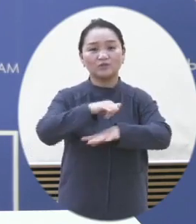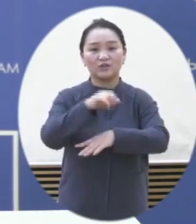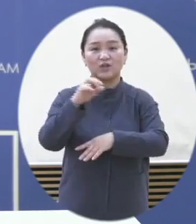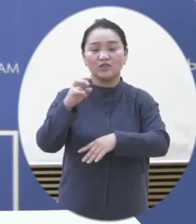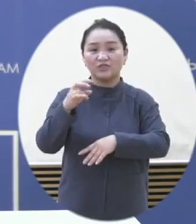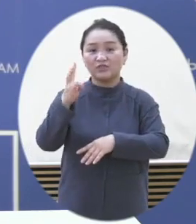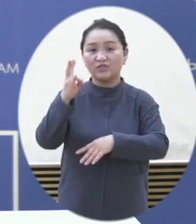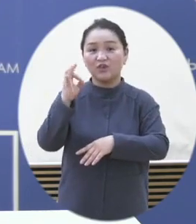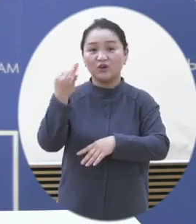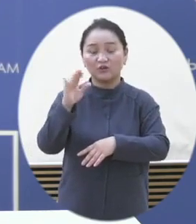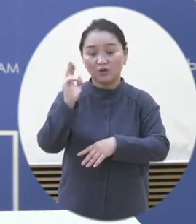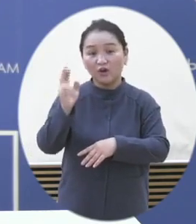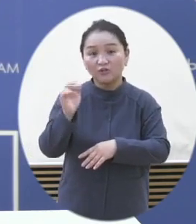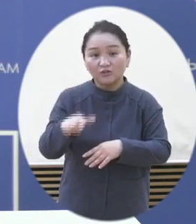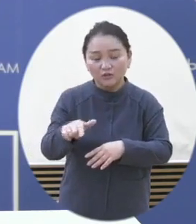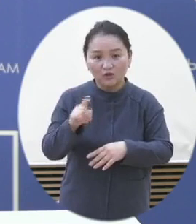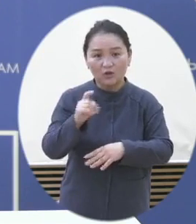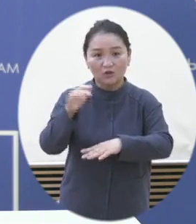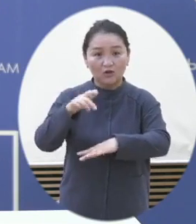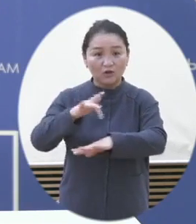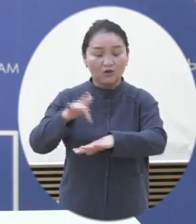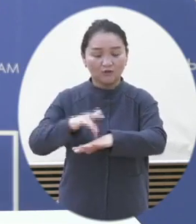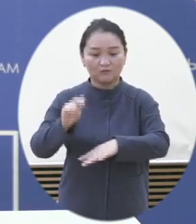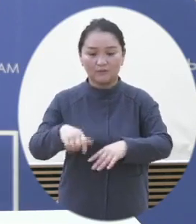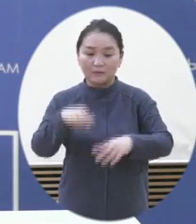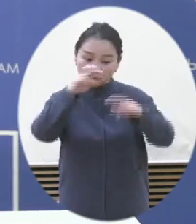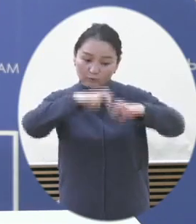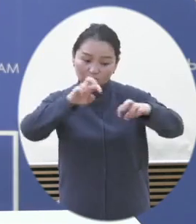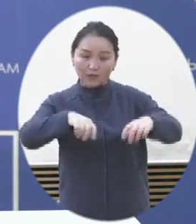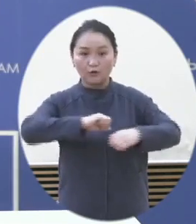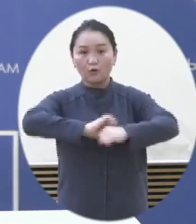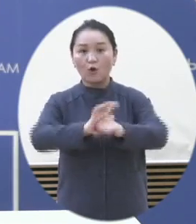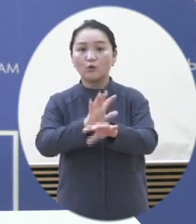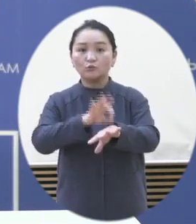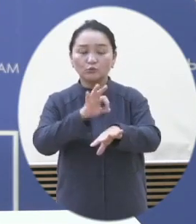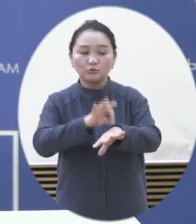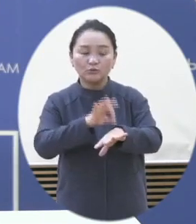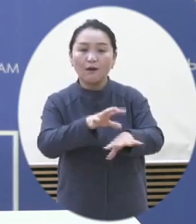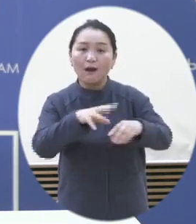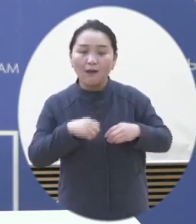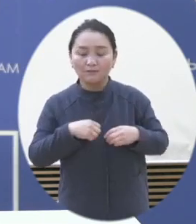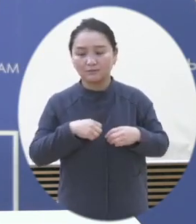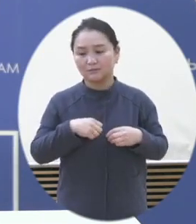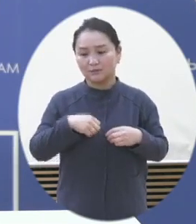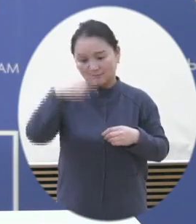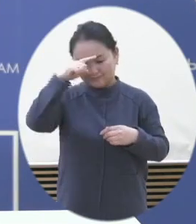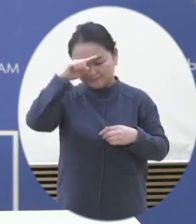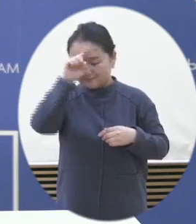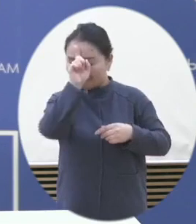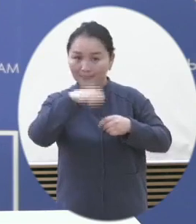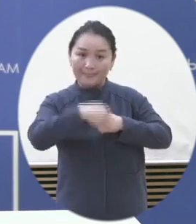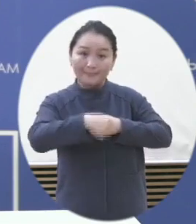судалгаагаар за COVID-19-ийн халдвар авсан шинж тэмдэг илэрсэн өвчтний донд эмчилгээний зардал нь за